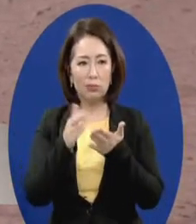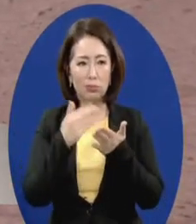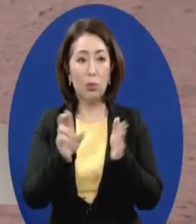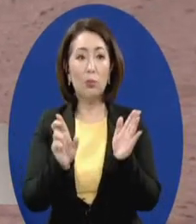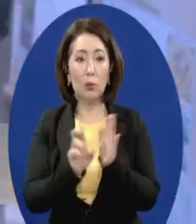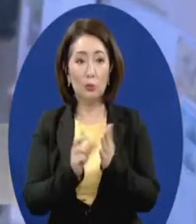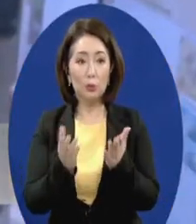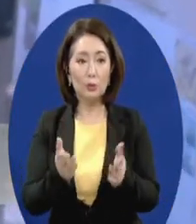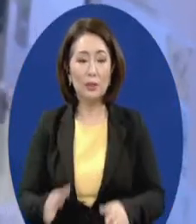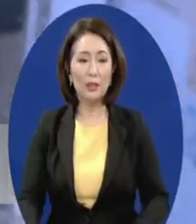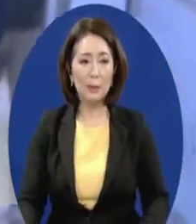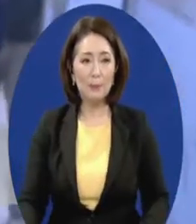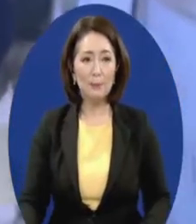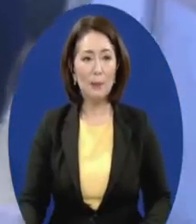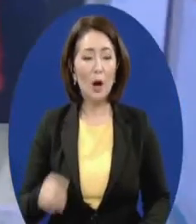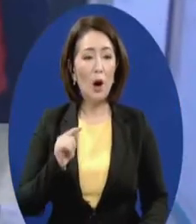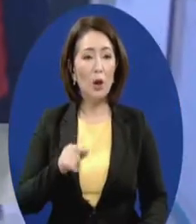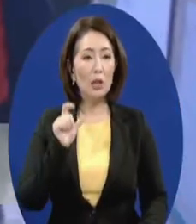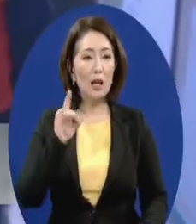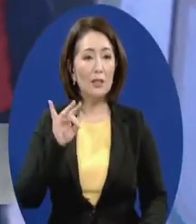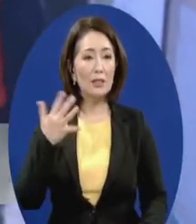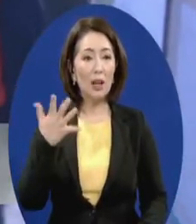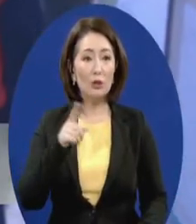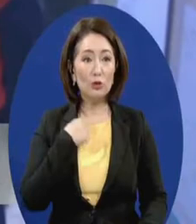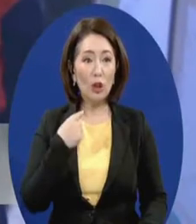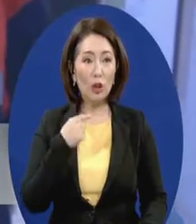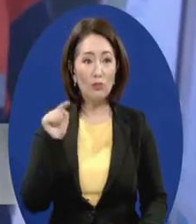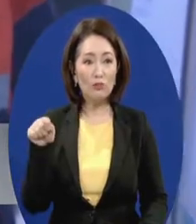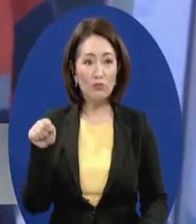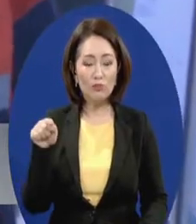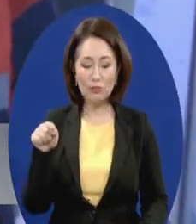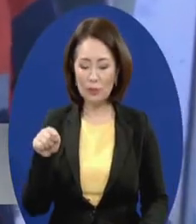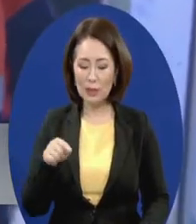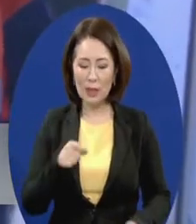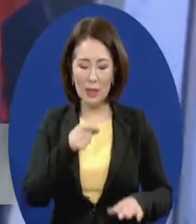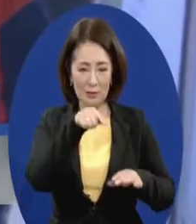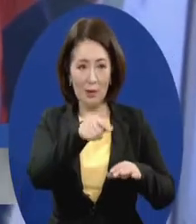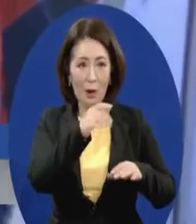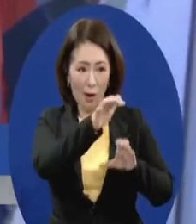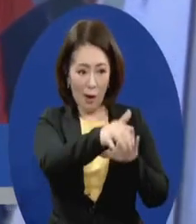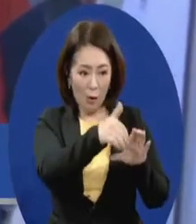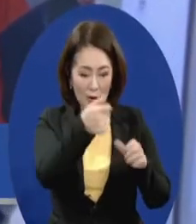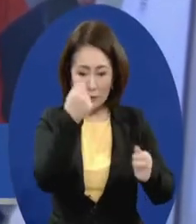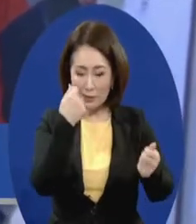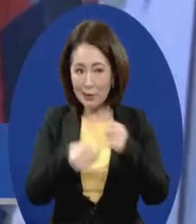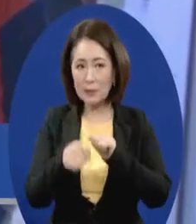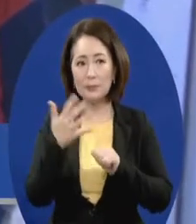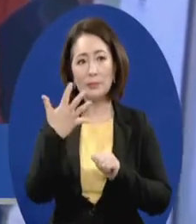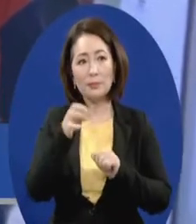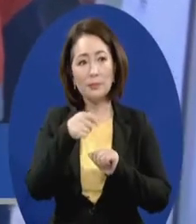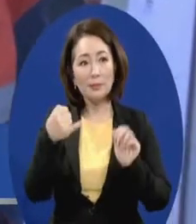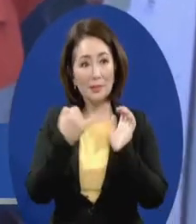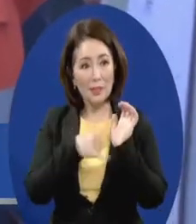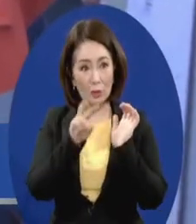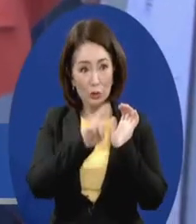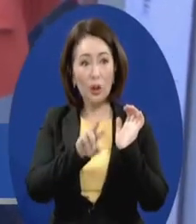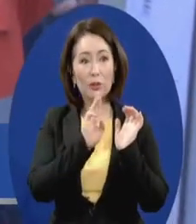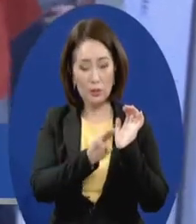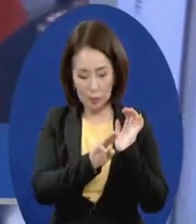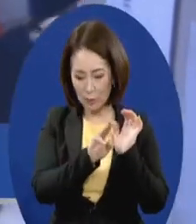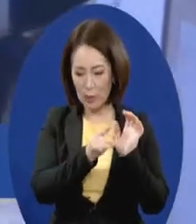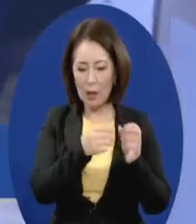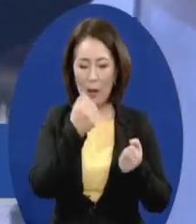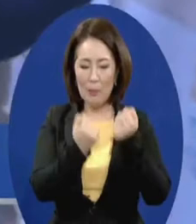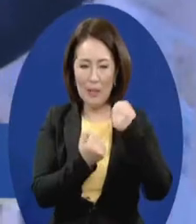бүрдэх юм а. Одоо бид нар Эрдэнэс 5 толгойн ам дээр зарж байгаа одоо 50-60 орчим доллар байж байгаа. За